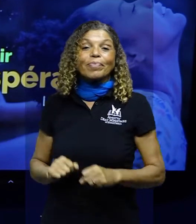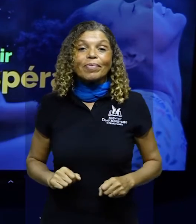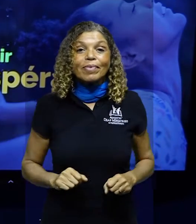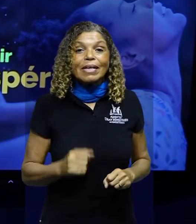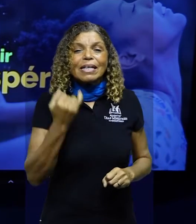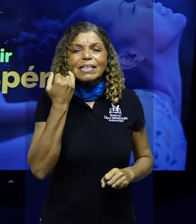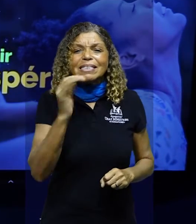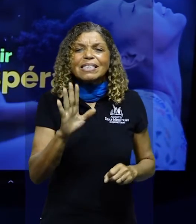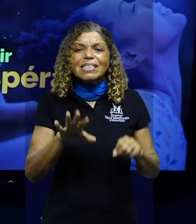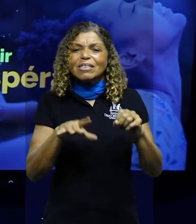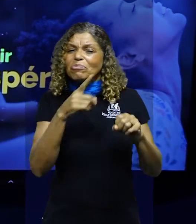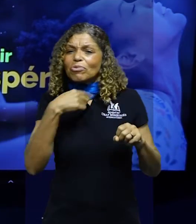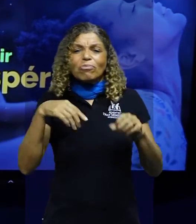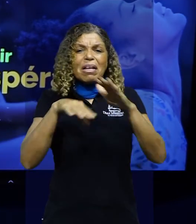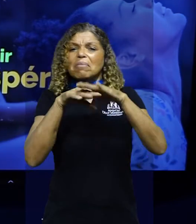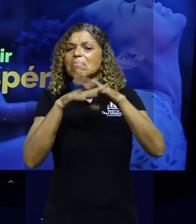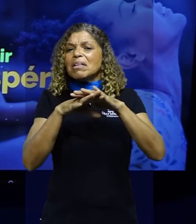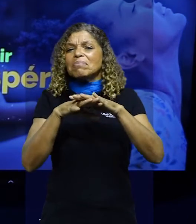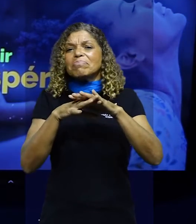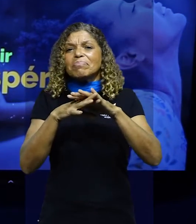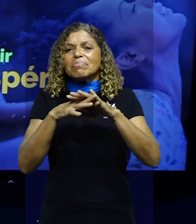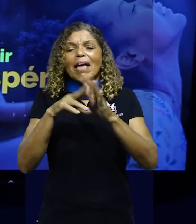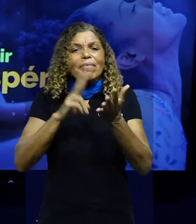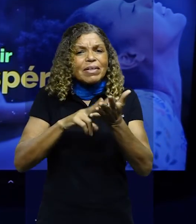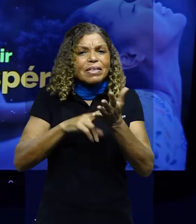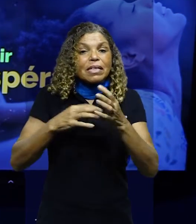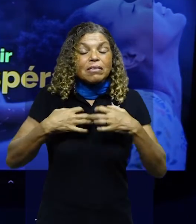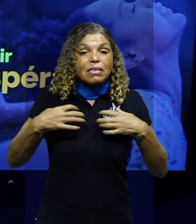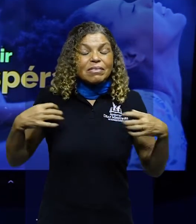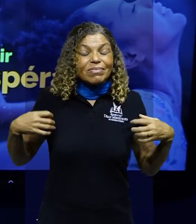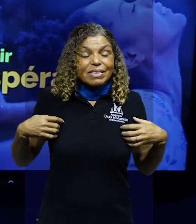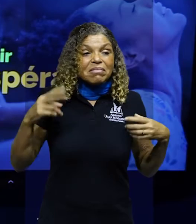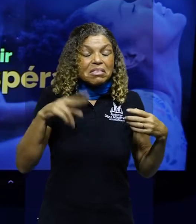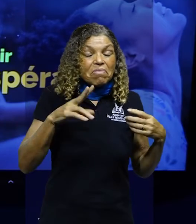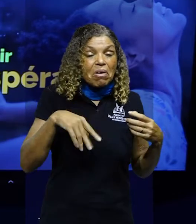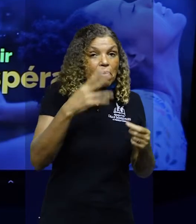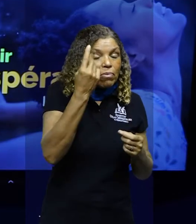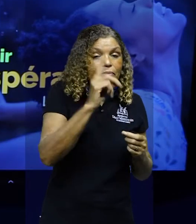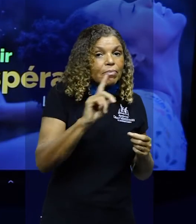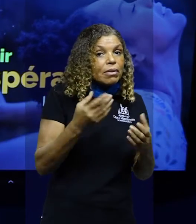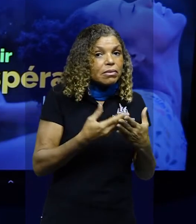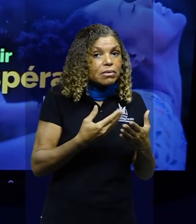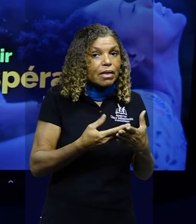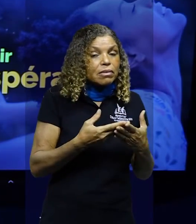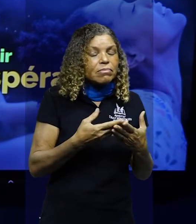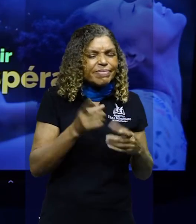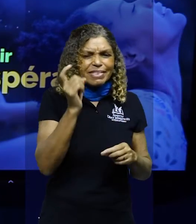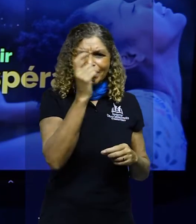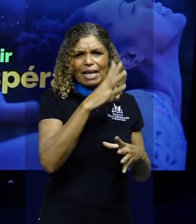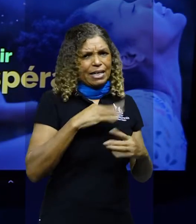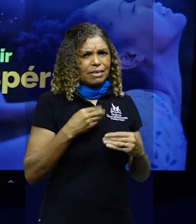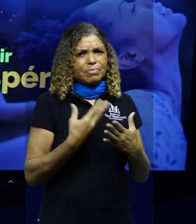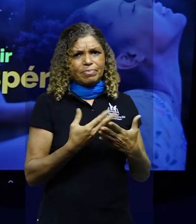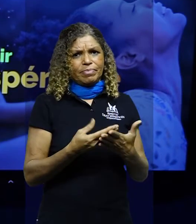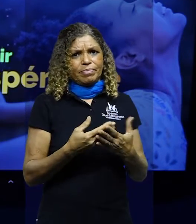limite à la réalité scientifique, il sera difficile d'accepter ce qui vient d'être dit. Je vous